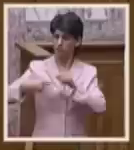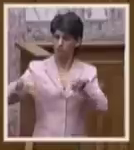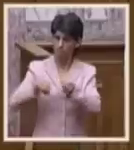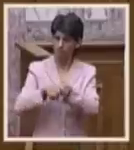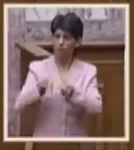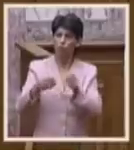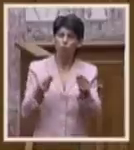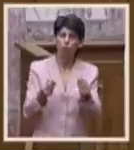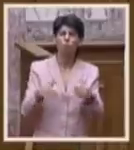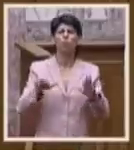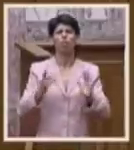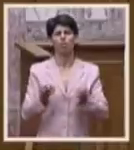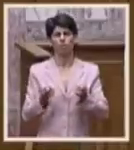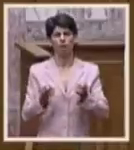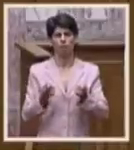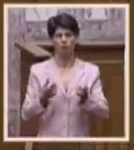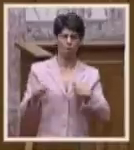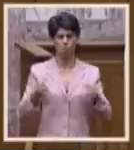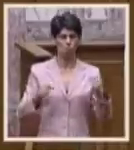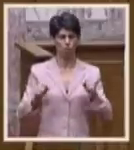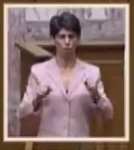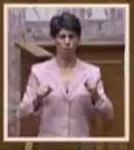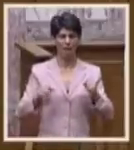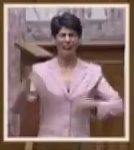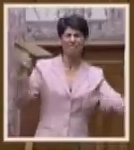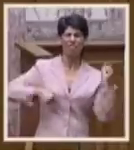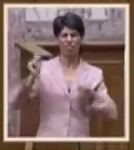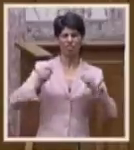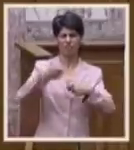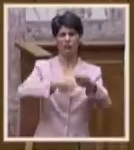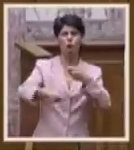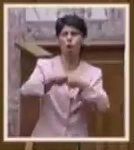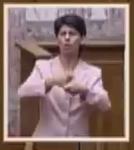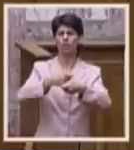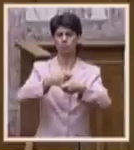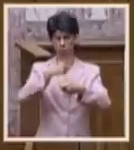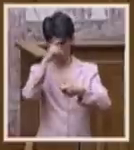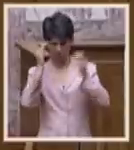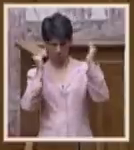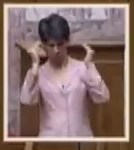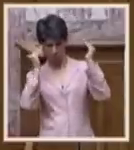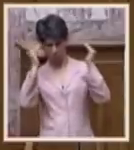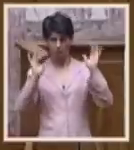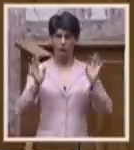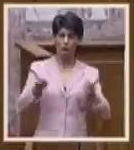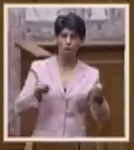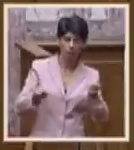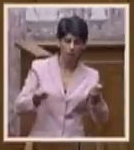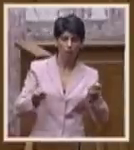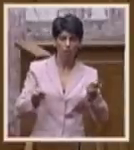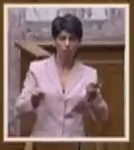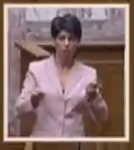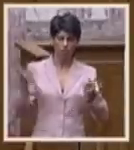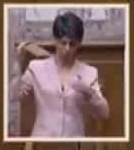δημιουργεί απότομες αντιδράσεις αγορών, δυσπιστία, ανοργάνωτη, ανεξέλεγκτη τελικά